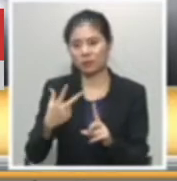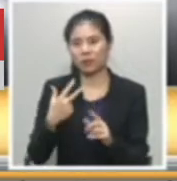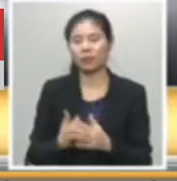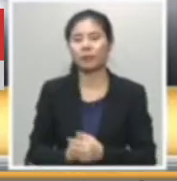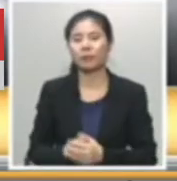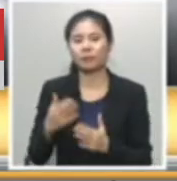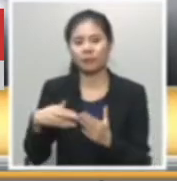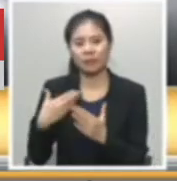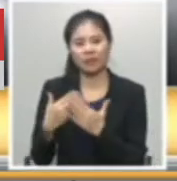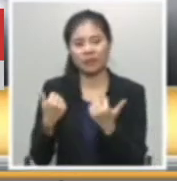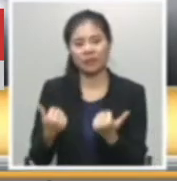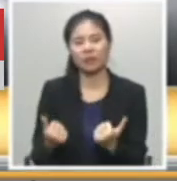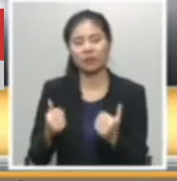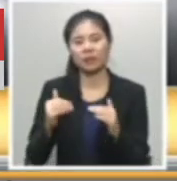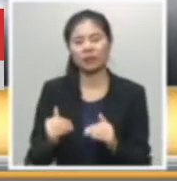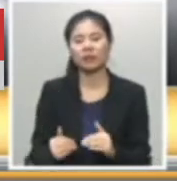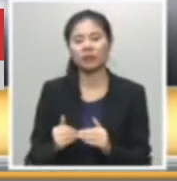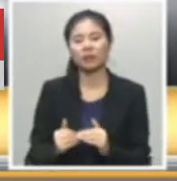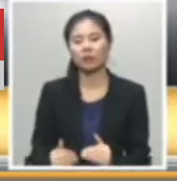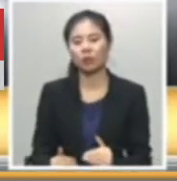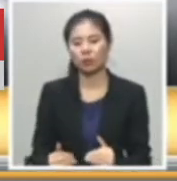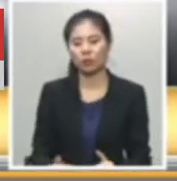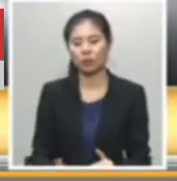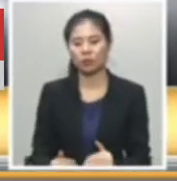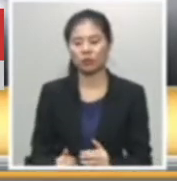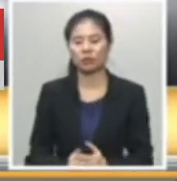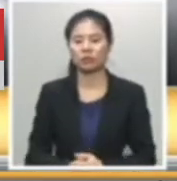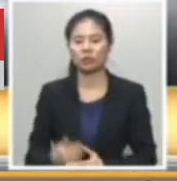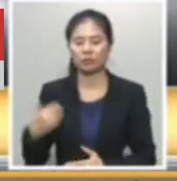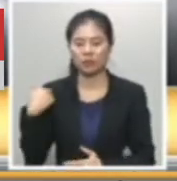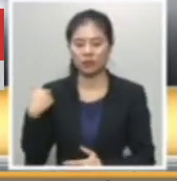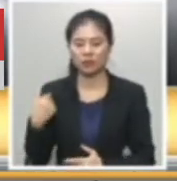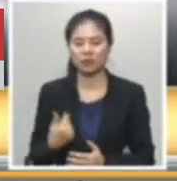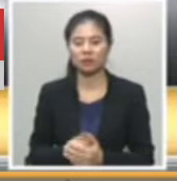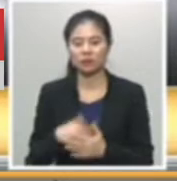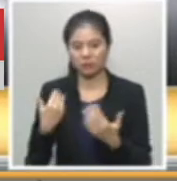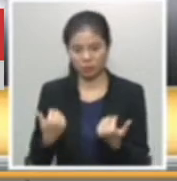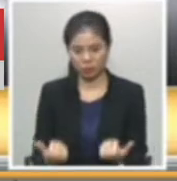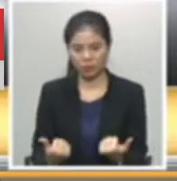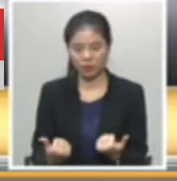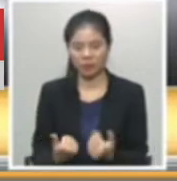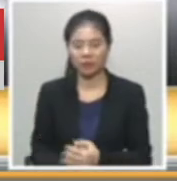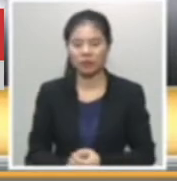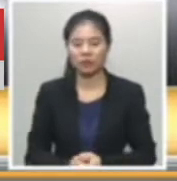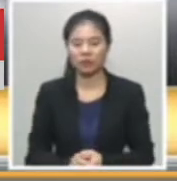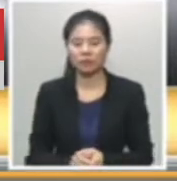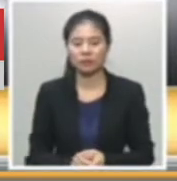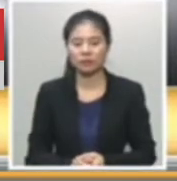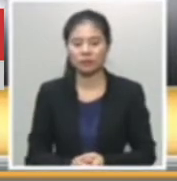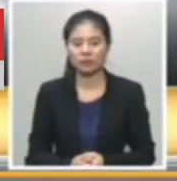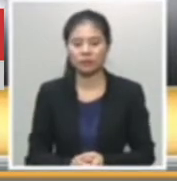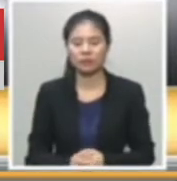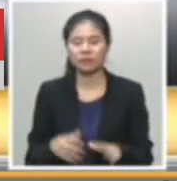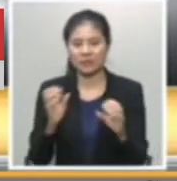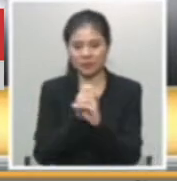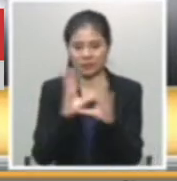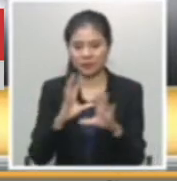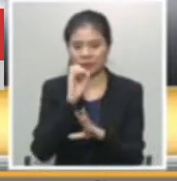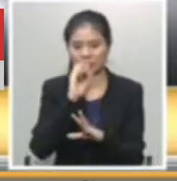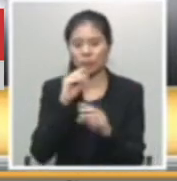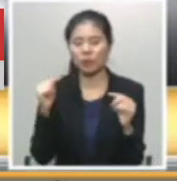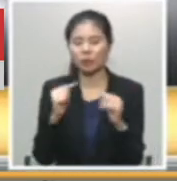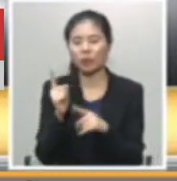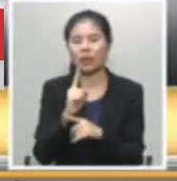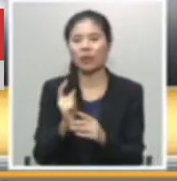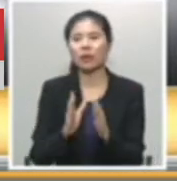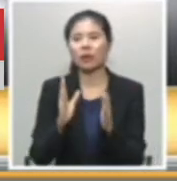มานี่ก็ลดต่ำลงไปเรื่อยๆจนบัดเนี้ยนะครับตัวเลขนี้สะท้อนชัดเจนครับว่าพี่น้